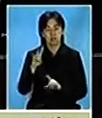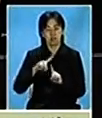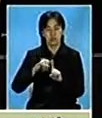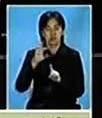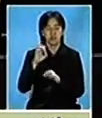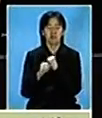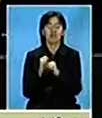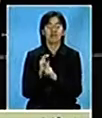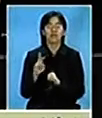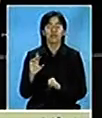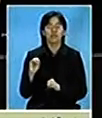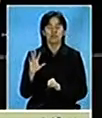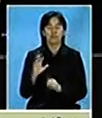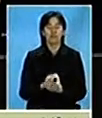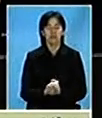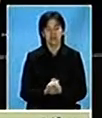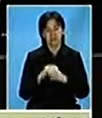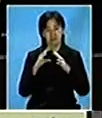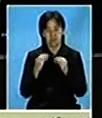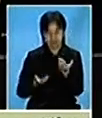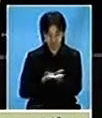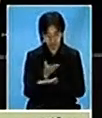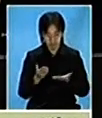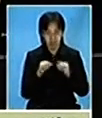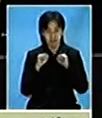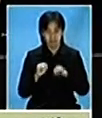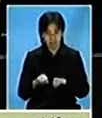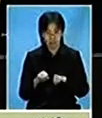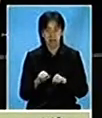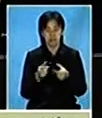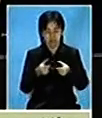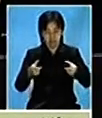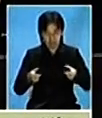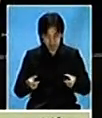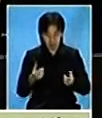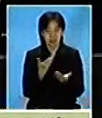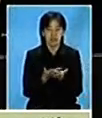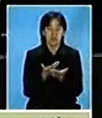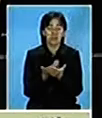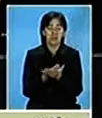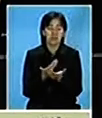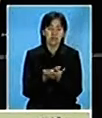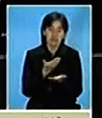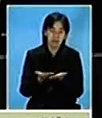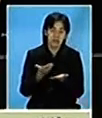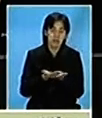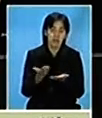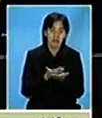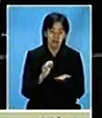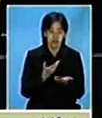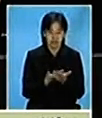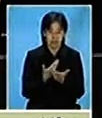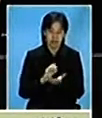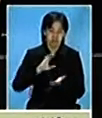น2555ที่ประชุมได้พิจารณารับทราบรายงานการรับและการใช้จ่ายเงินรายได้ที่ไม่ต้องนำส่งไปราย